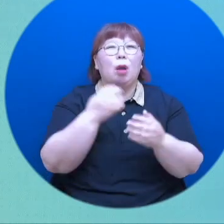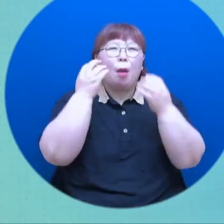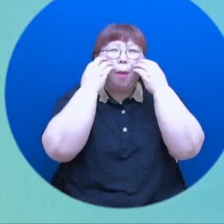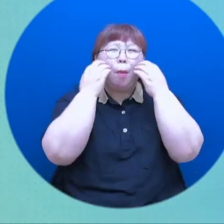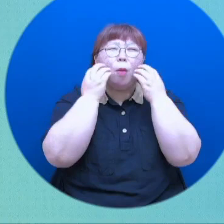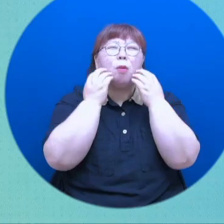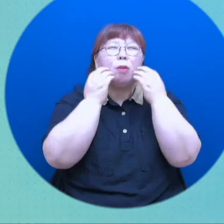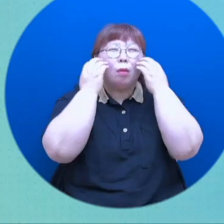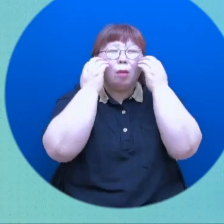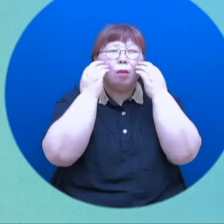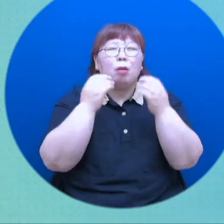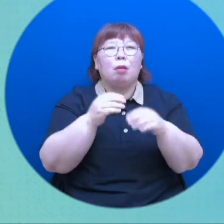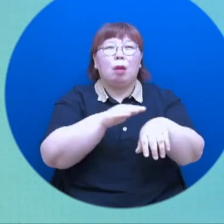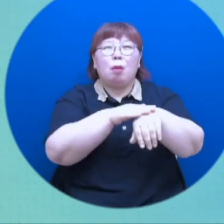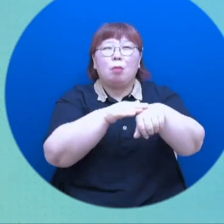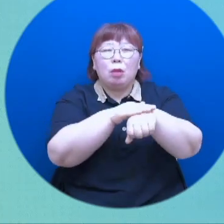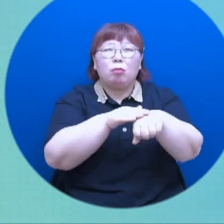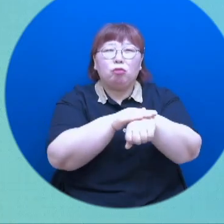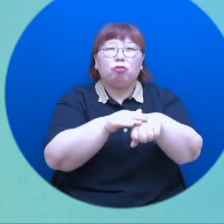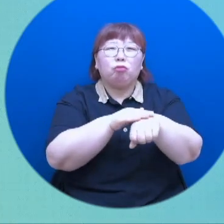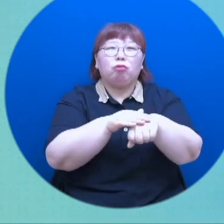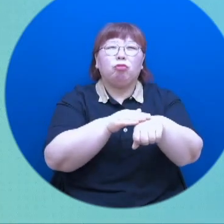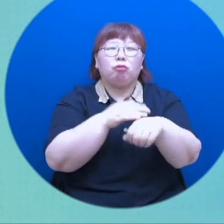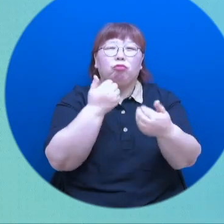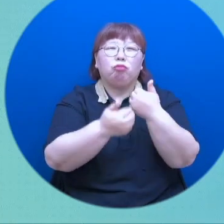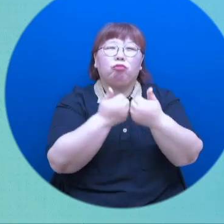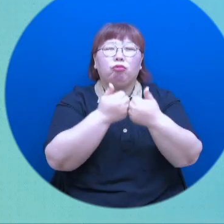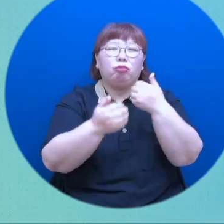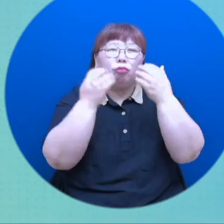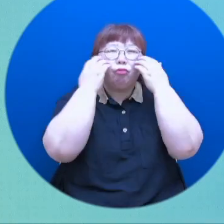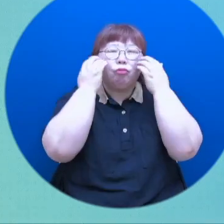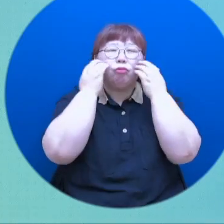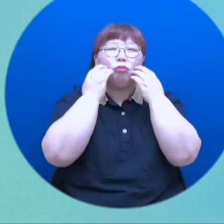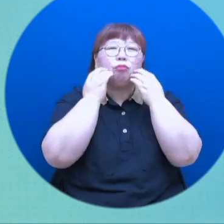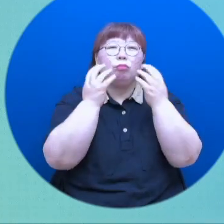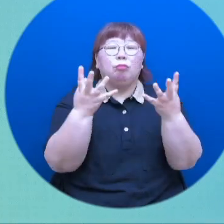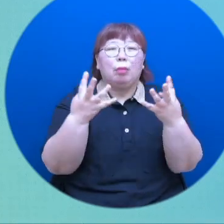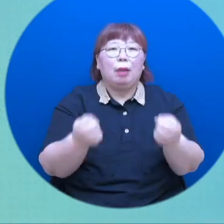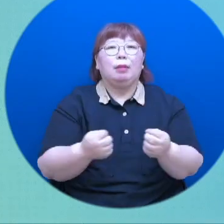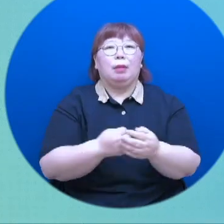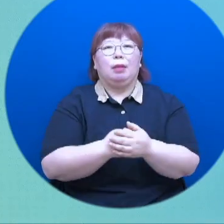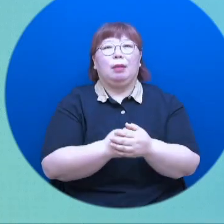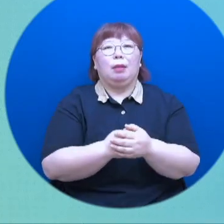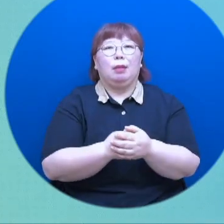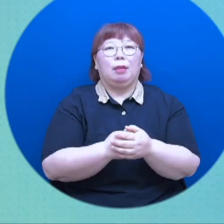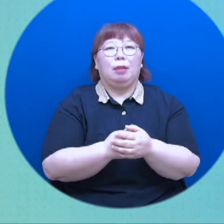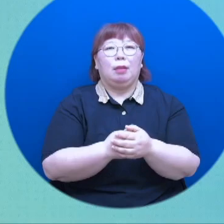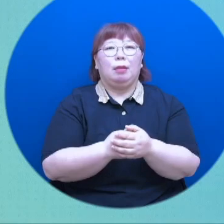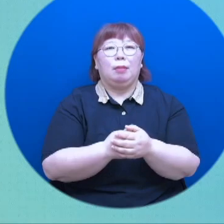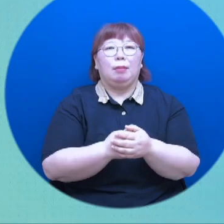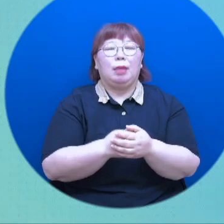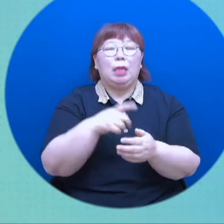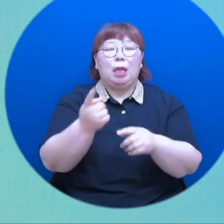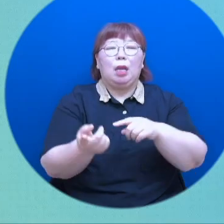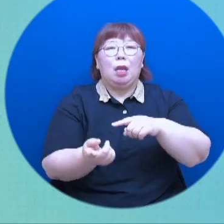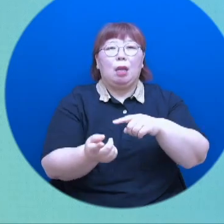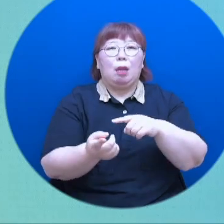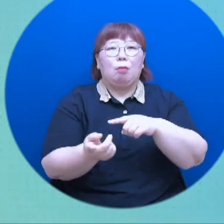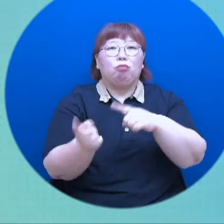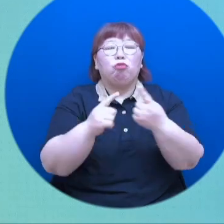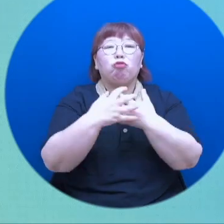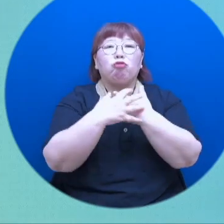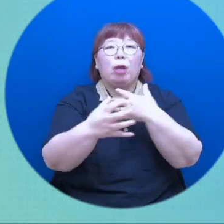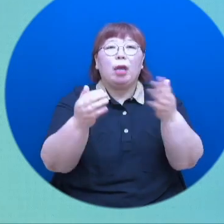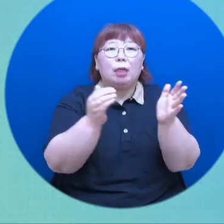있는 거예요. 그 얼굴이 여드름이 가득 차 있군요 하고 집회가 끝나고 난 이후에 목사님은